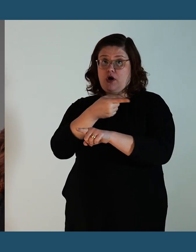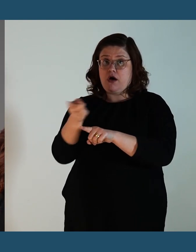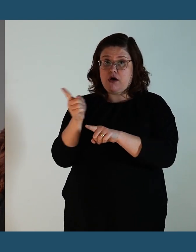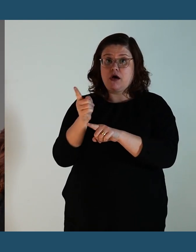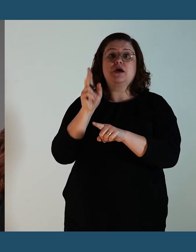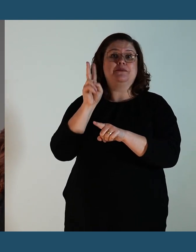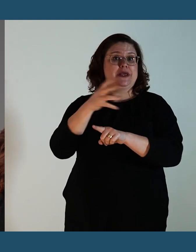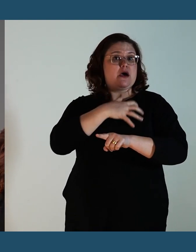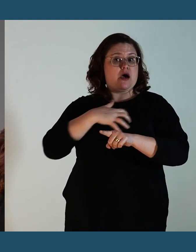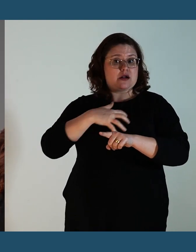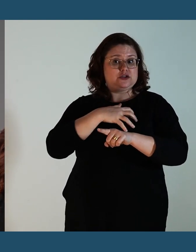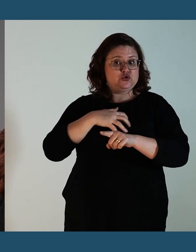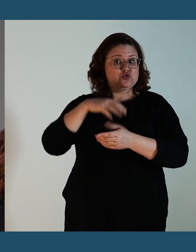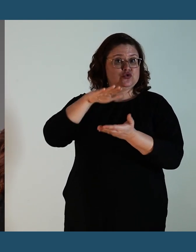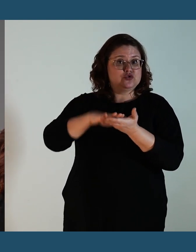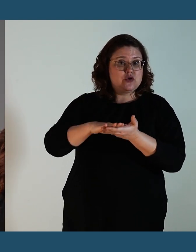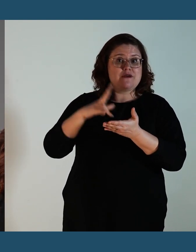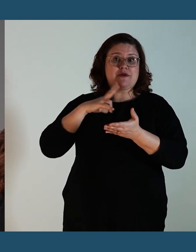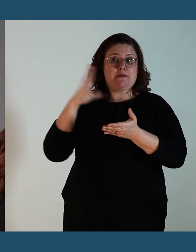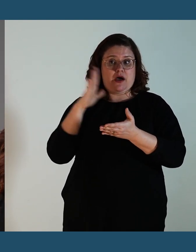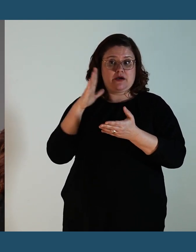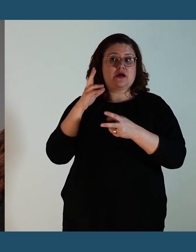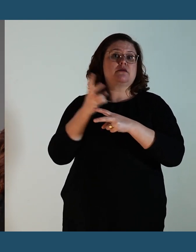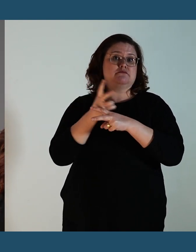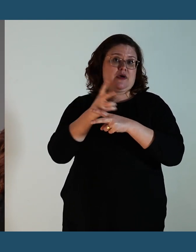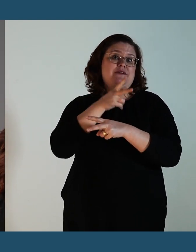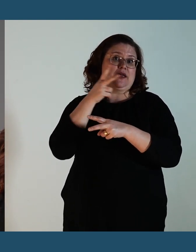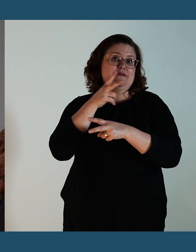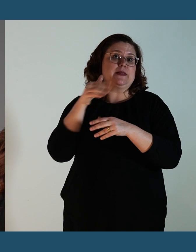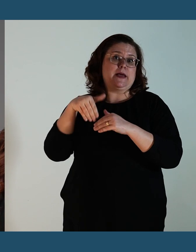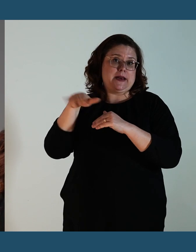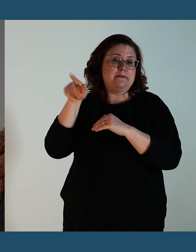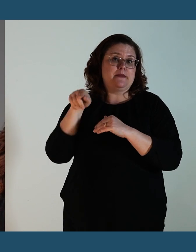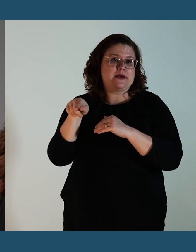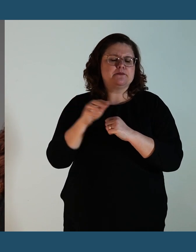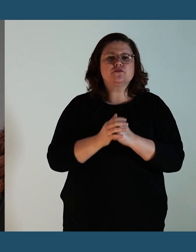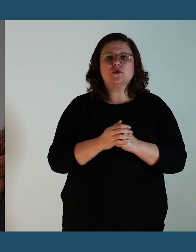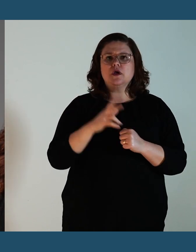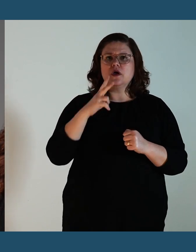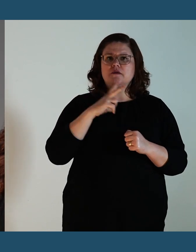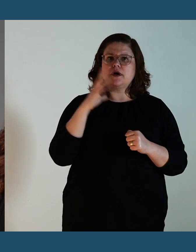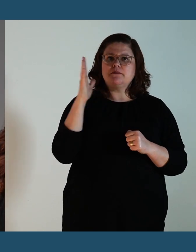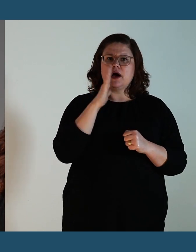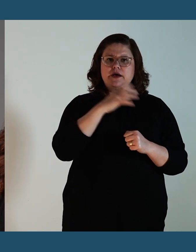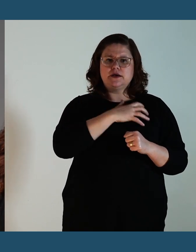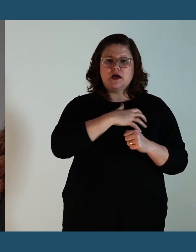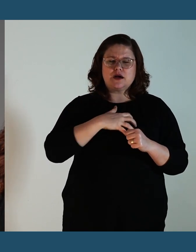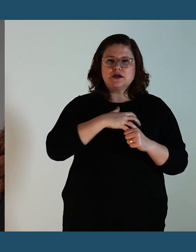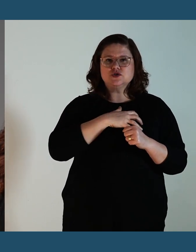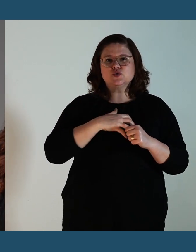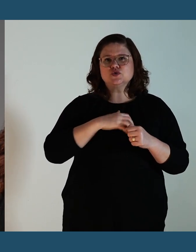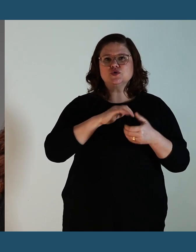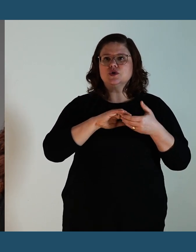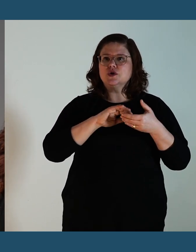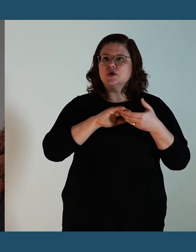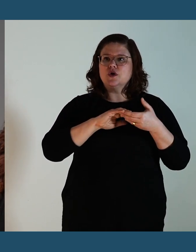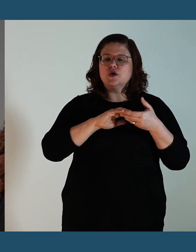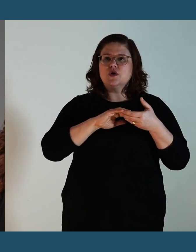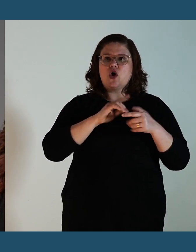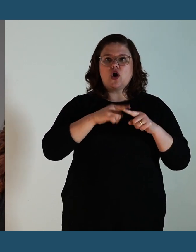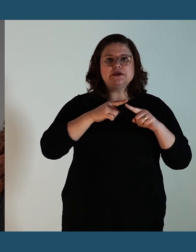niissä harrastuksissa ja vapaa-ajalla. Ja meillä on yllättävän vähän niin kun vapaa-ajan harrastuksissa myös semmoista niin kun